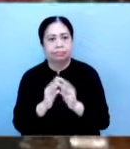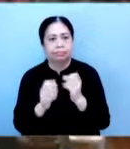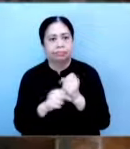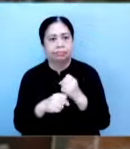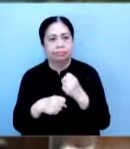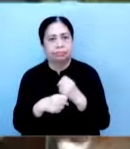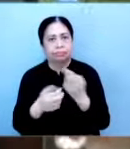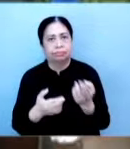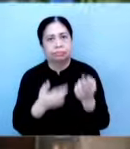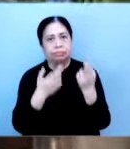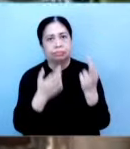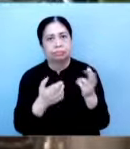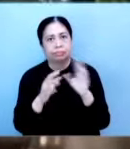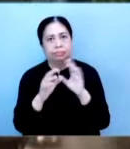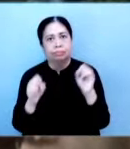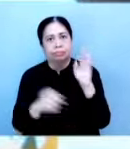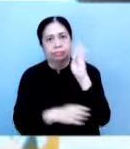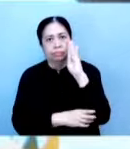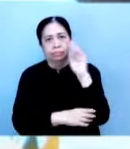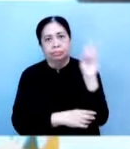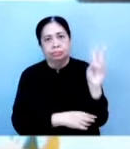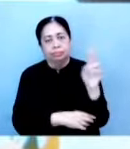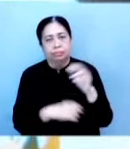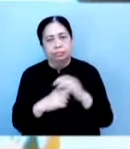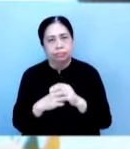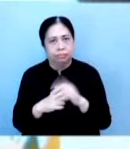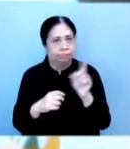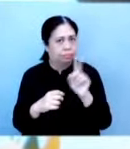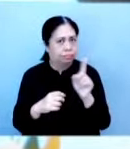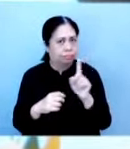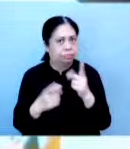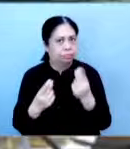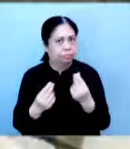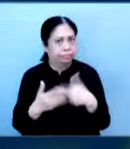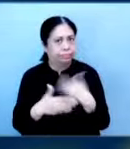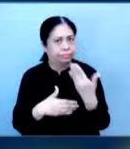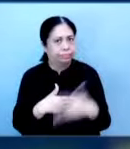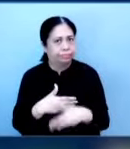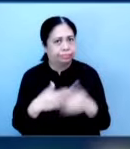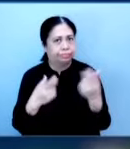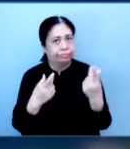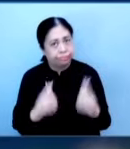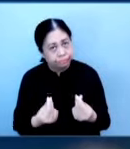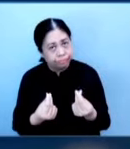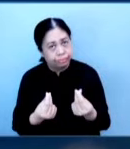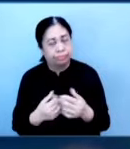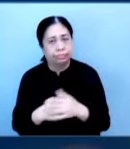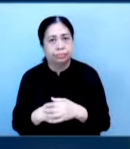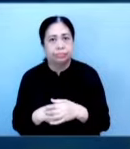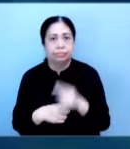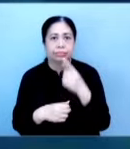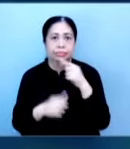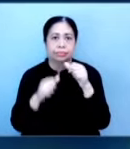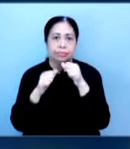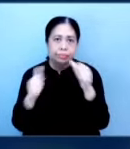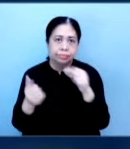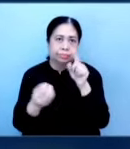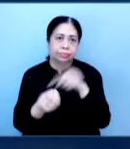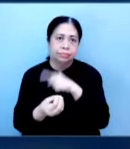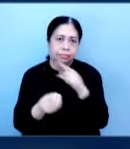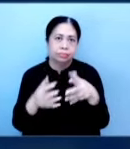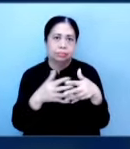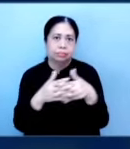rekomendasyon kay pangulong Bongbong Marcos kung ano ang ating susunod na hakbang sa isang payag naman kinundena rin ng Amerika ang